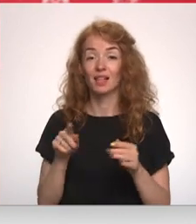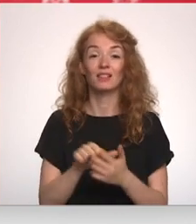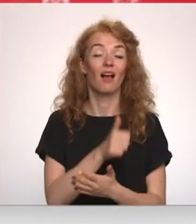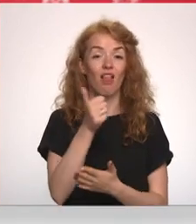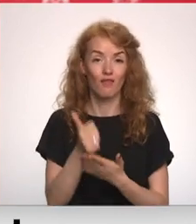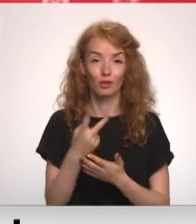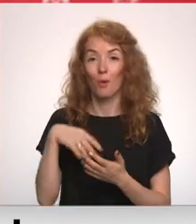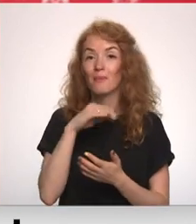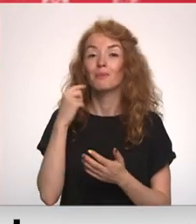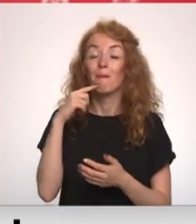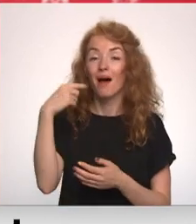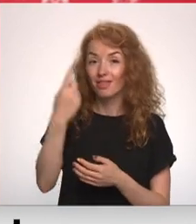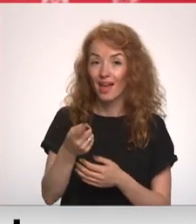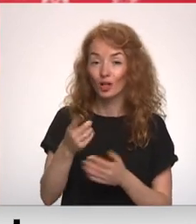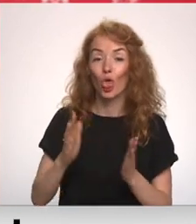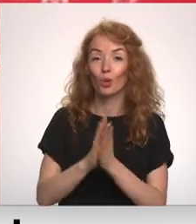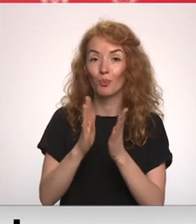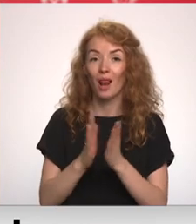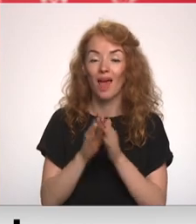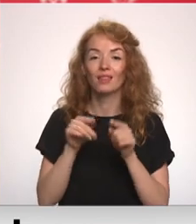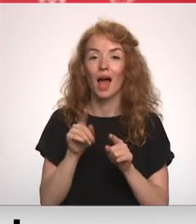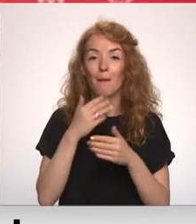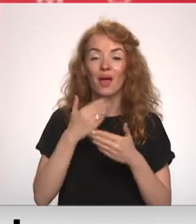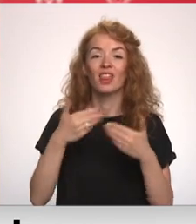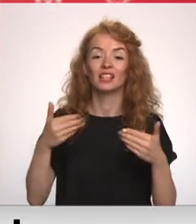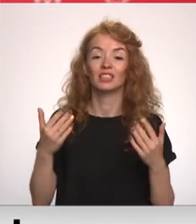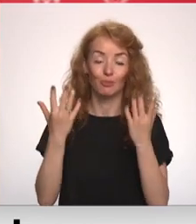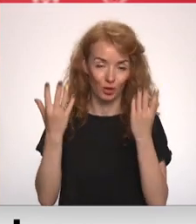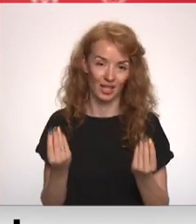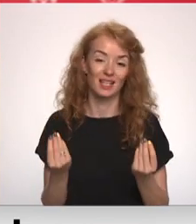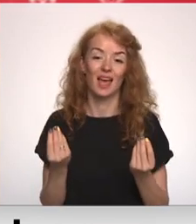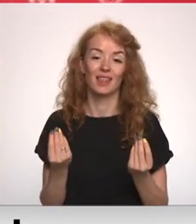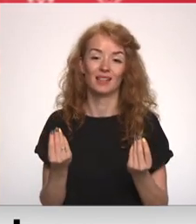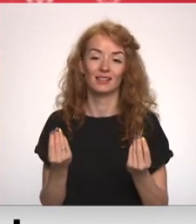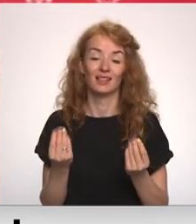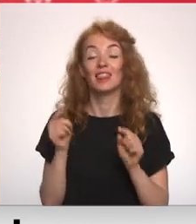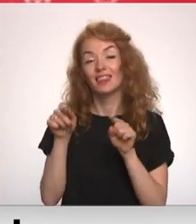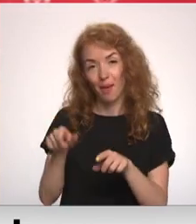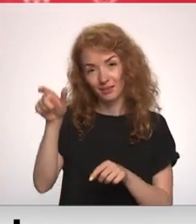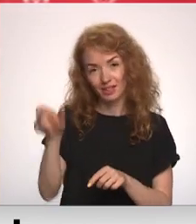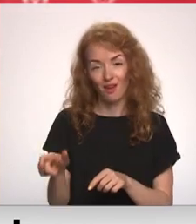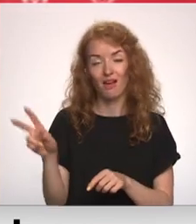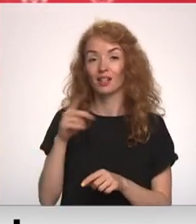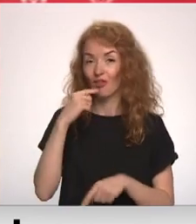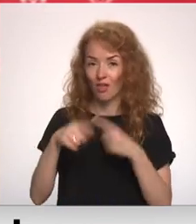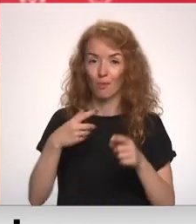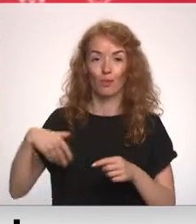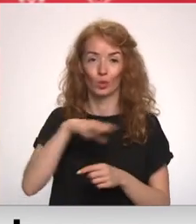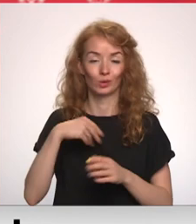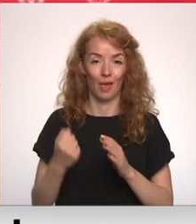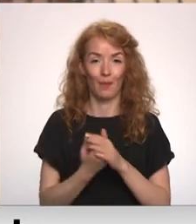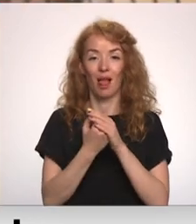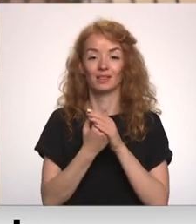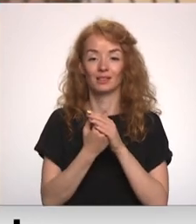liekas, mēs gribam pateikt, ka vispār jubilejas tās ir pateicību dienas tiem, kas mūs vienmēr atbalsta un ir